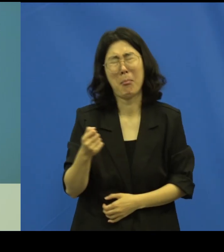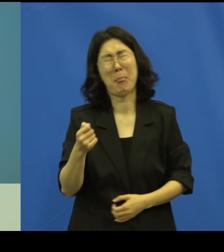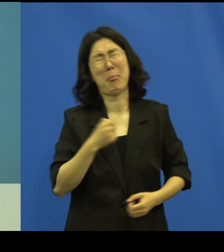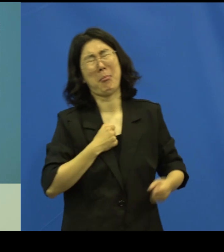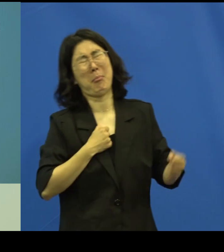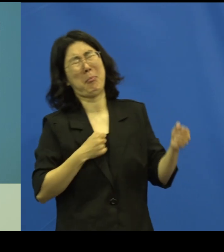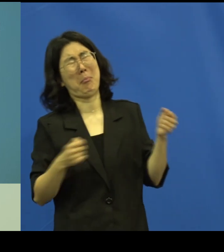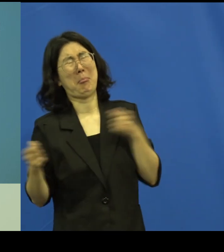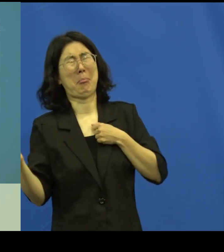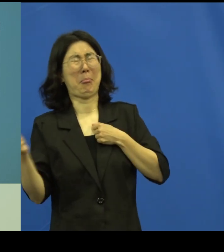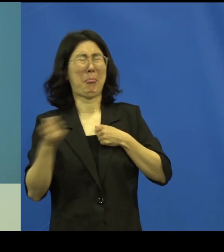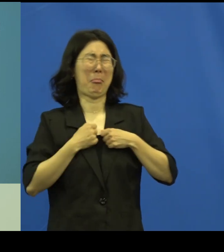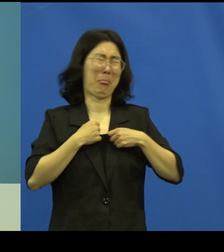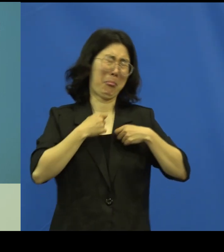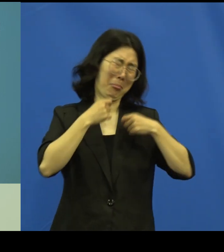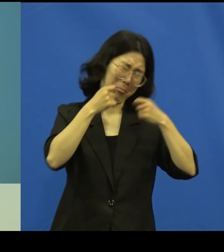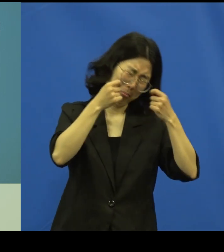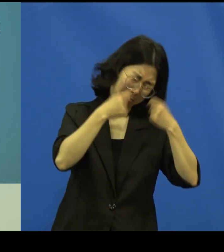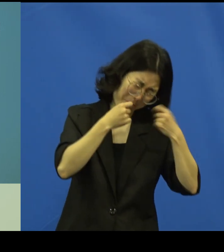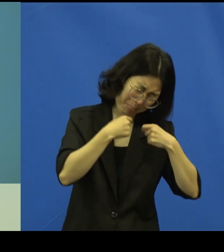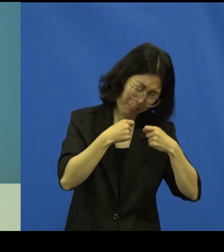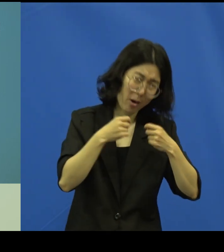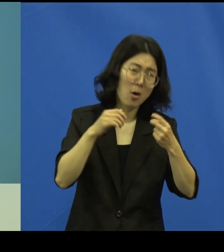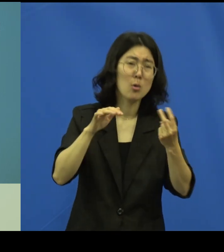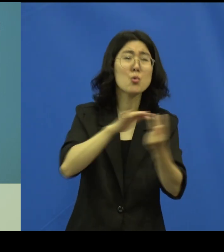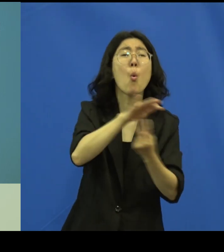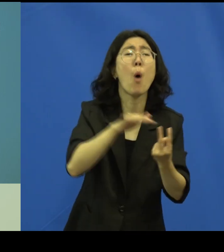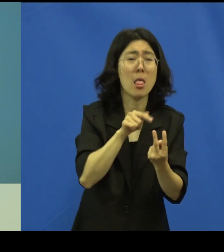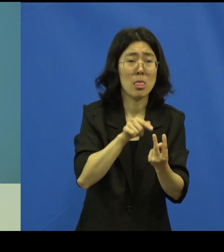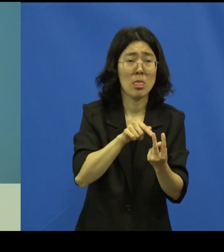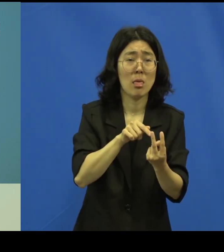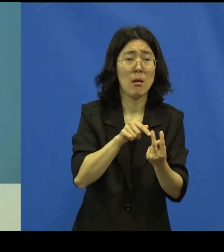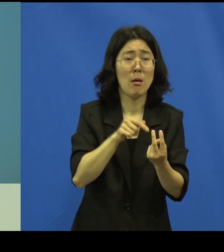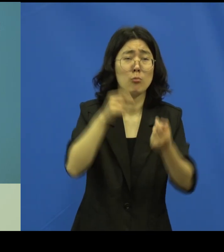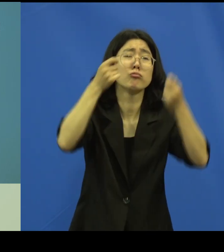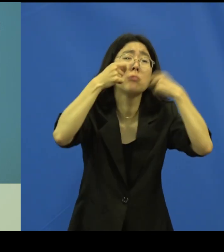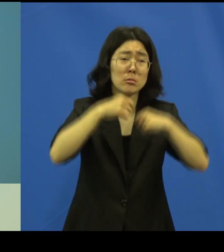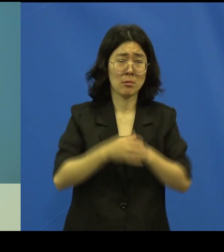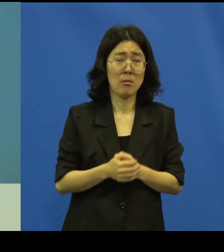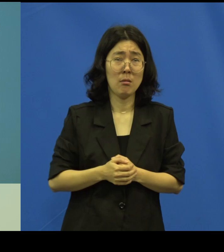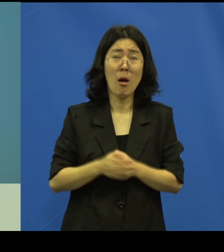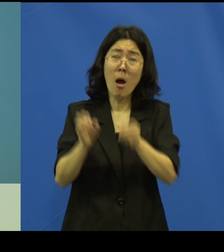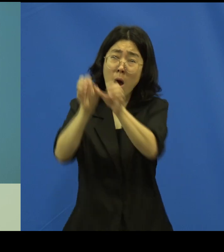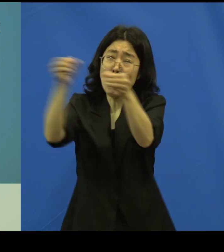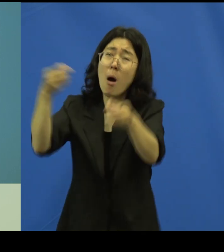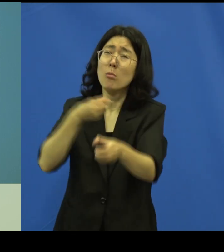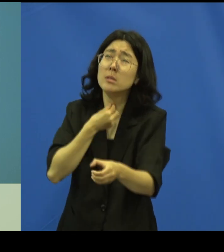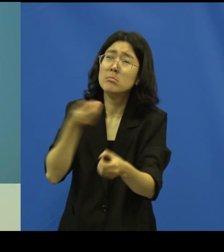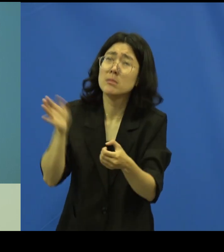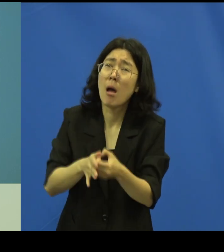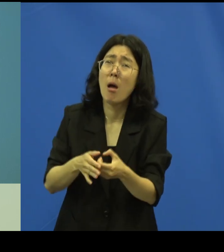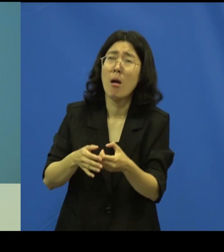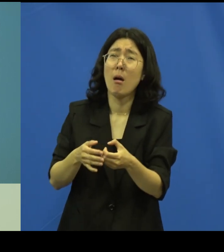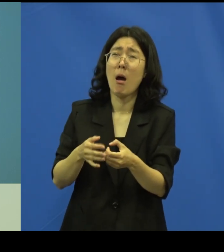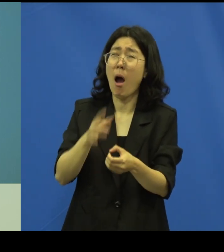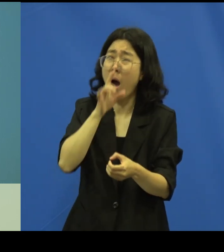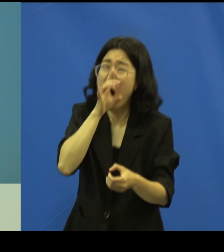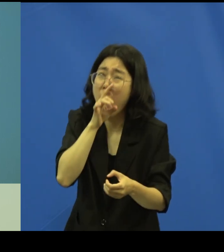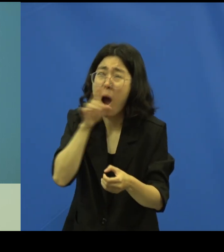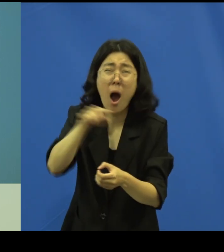누가 울었다는 거예요? 이 사도 요한이 울었다는 겁니다. 왜 울었을까요? 이 사도 요한의 심정을 우리가 이해해야